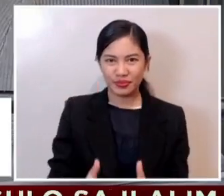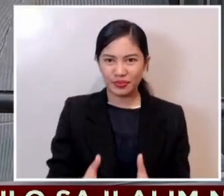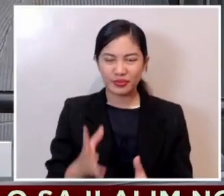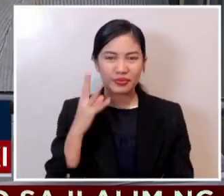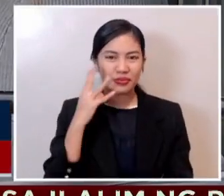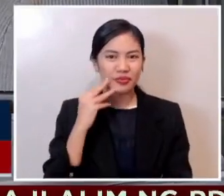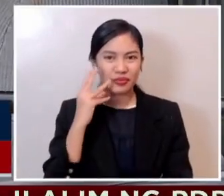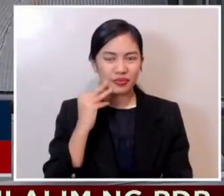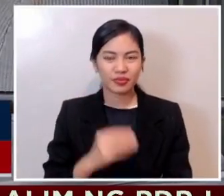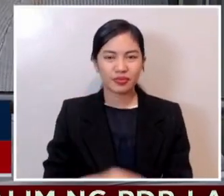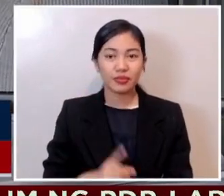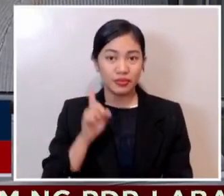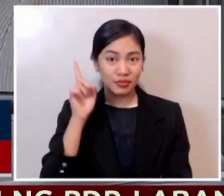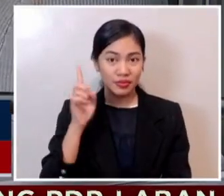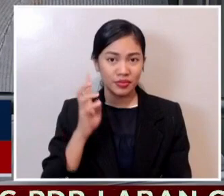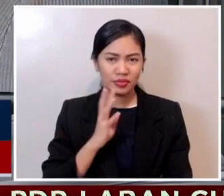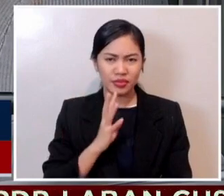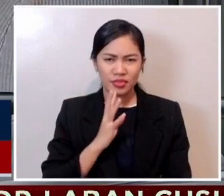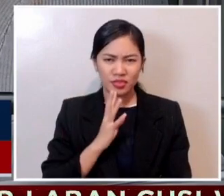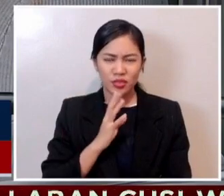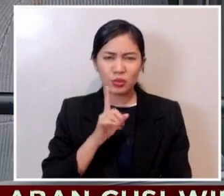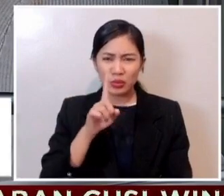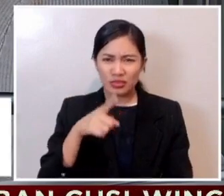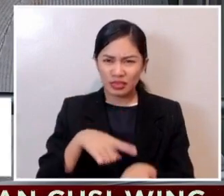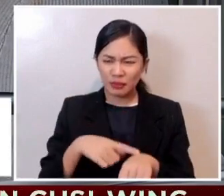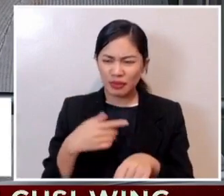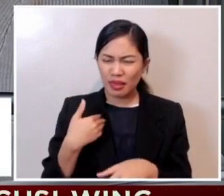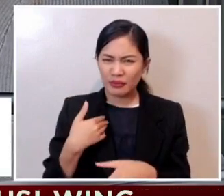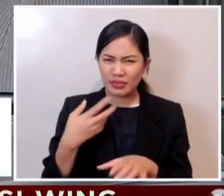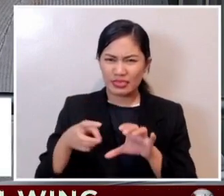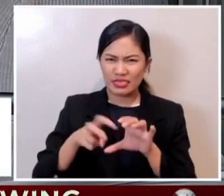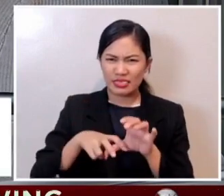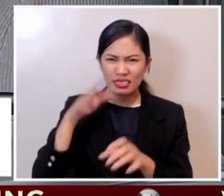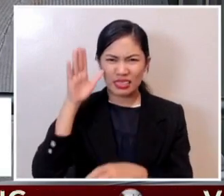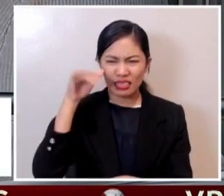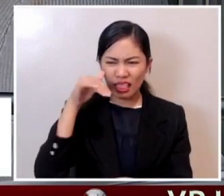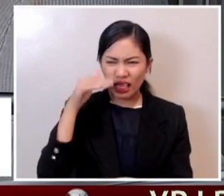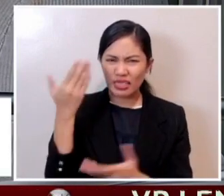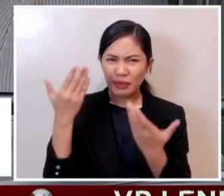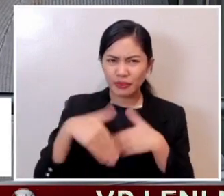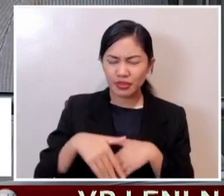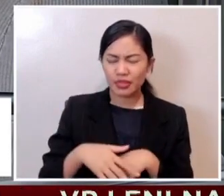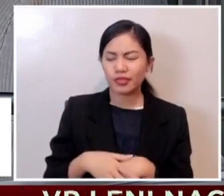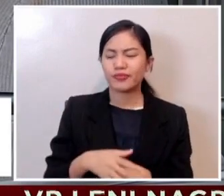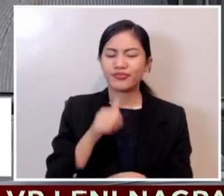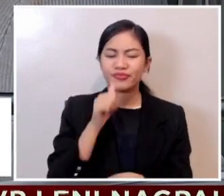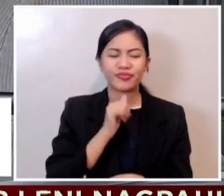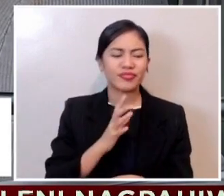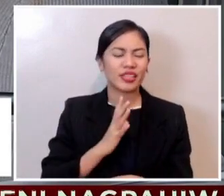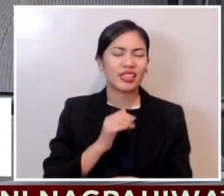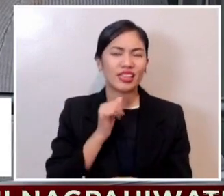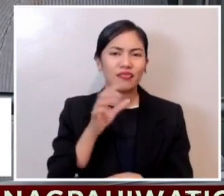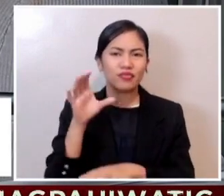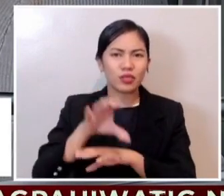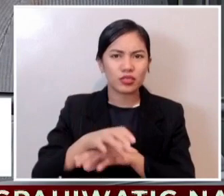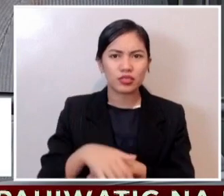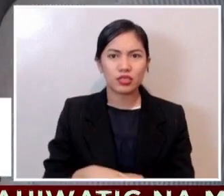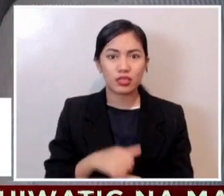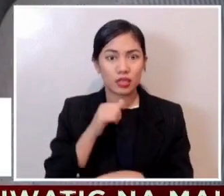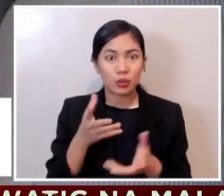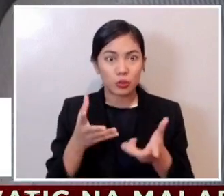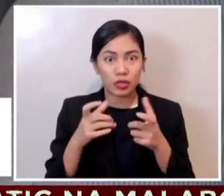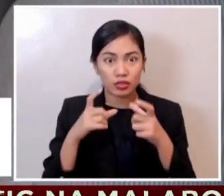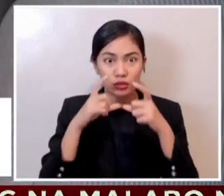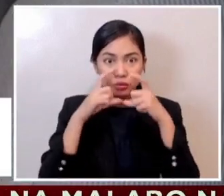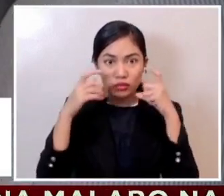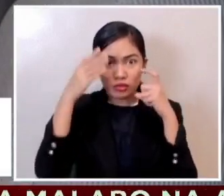oh, meron ako naisakay na talaga matigas ang ulo. Bagay, gabi naman po yun, kaya hindi ko na po siya pinilit. Talagang ayaw niya talaga mag-face shield at face mask.